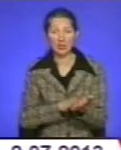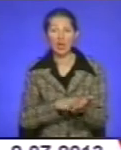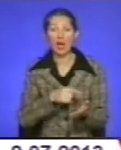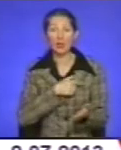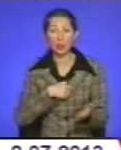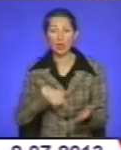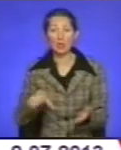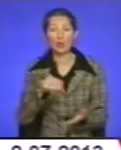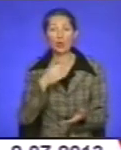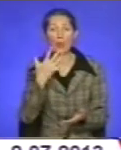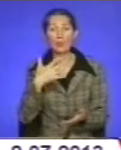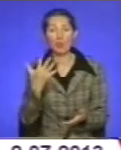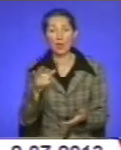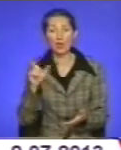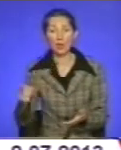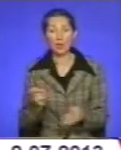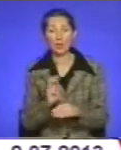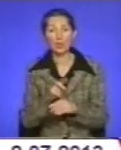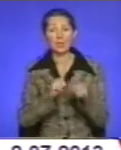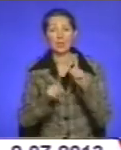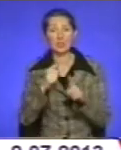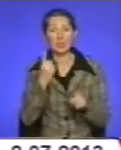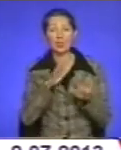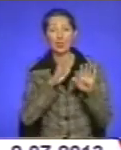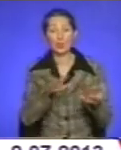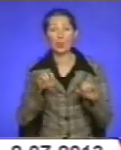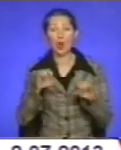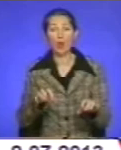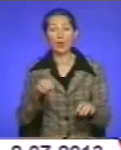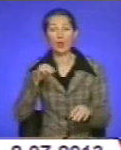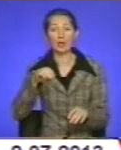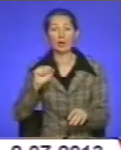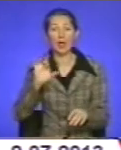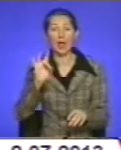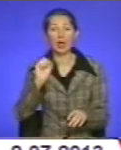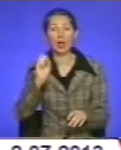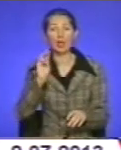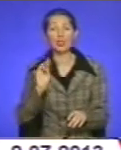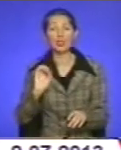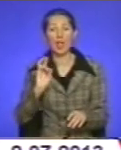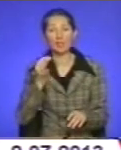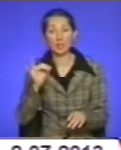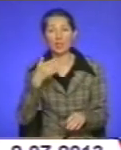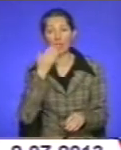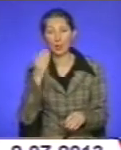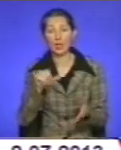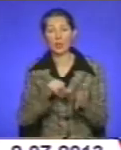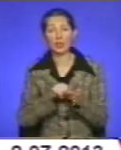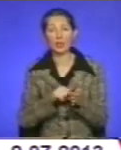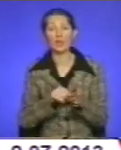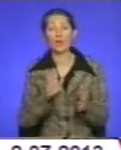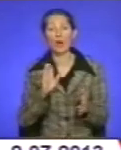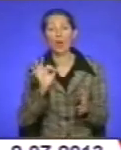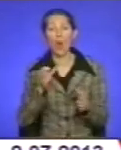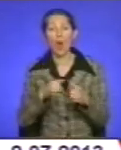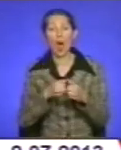осіб прийшли на засідання. Перший заступник голови обласної ради Сергій Тарашевський запитує у представників ВО «Свобода», чи зможуть вони зібрати хоча